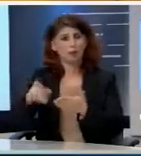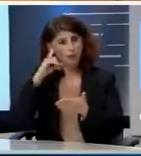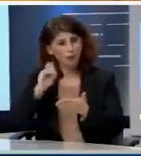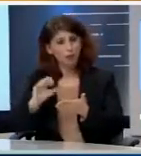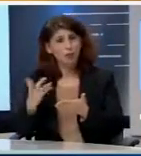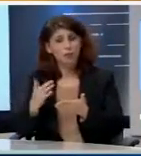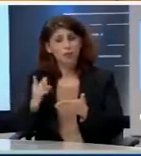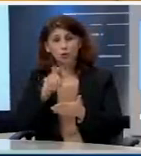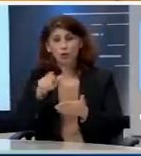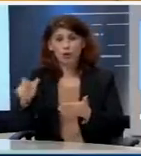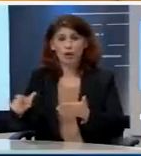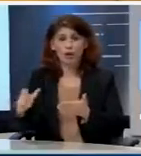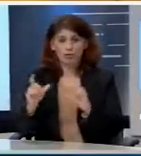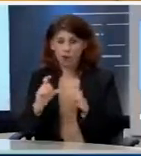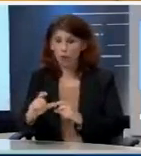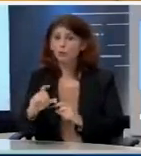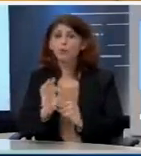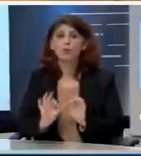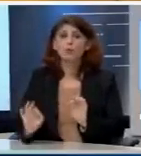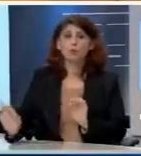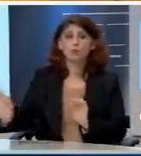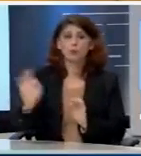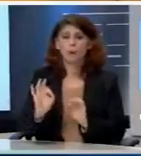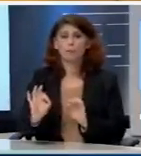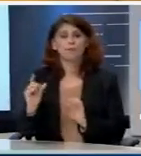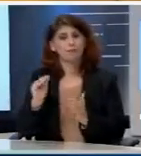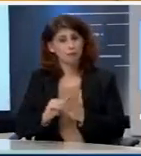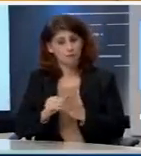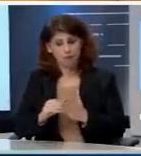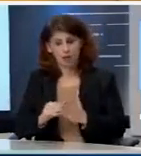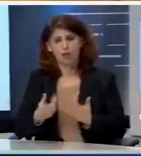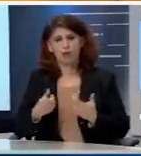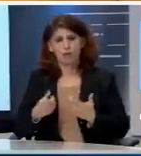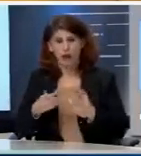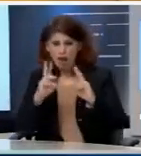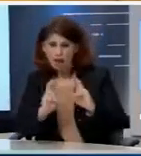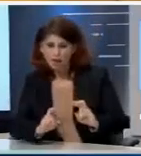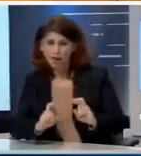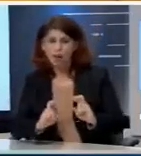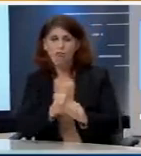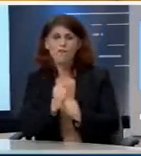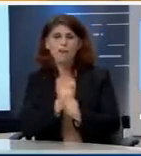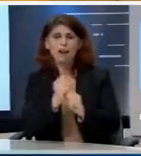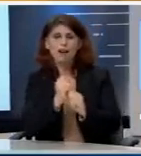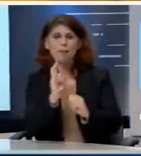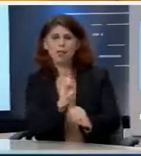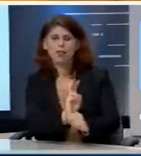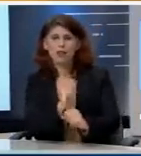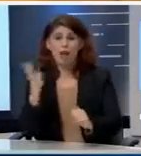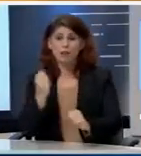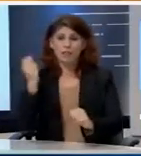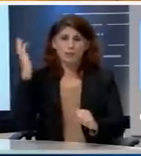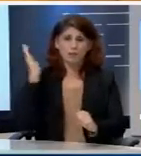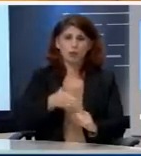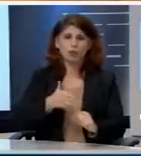γνωρίζουμε πού βρίσκεται κάθε κουτί. Παράλληλα, εντατικοποιήθηκαν οι έλεγχοι σε φαρμακαποθήκες και επιβλήθηκαν αυστηρά πρόστιμα. Μόλις